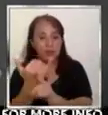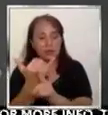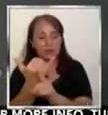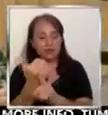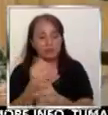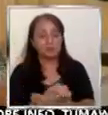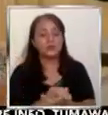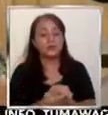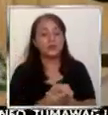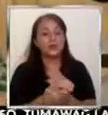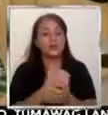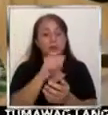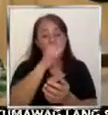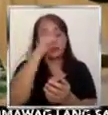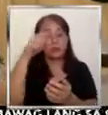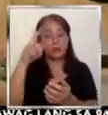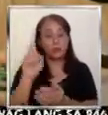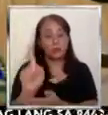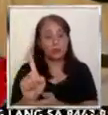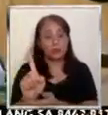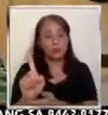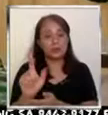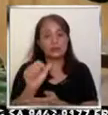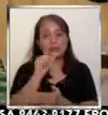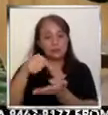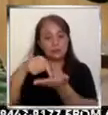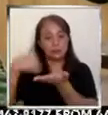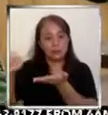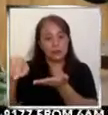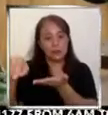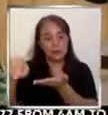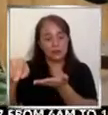1, hindi kayo nakabayad. Instead, April 3 kayo nakabayad.